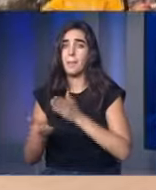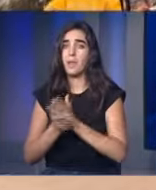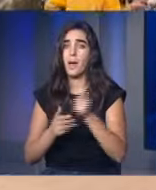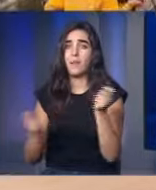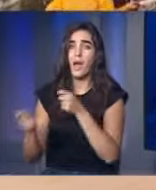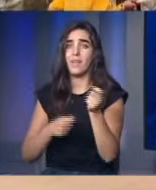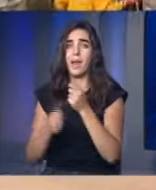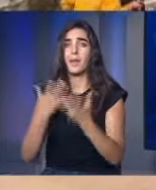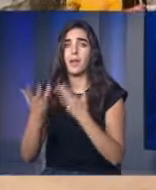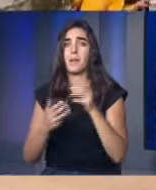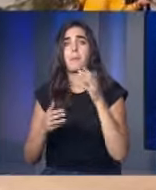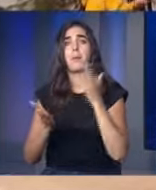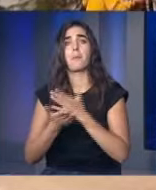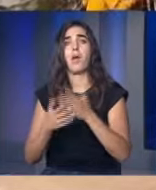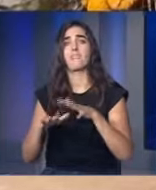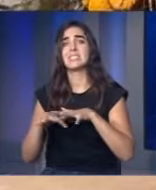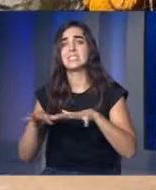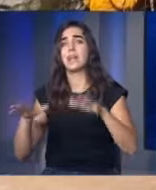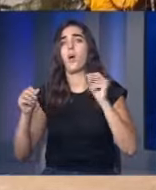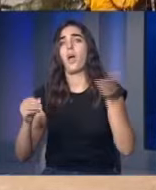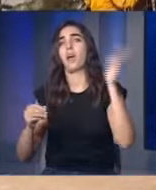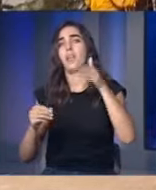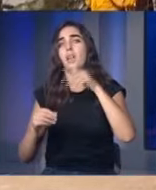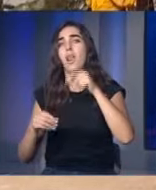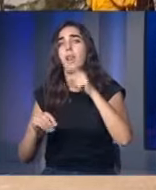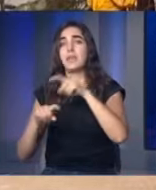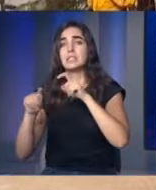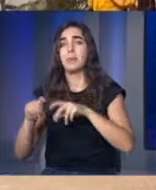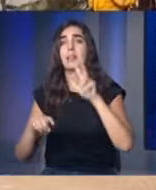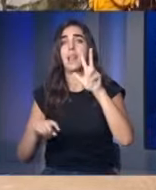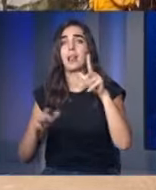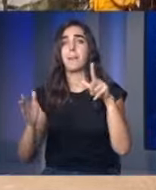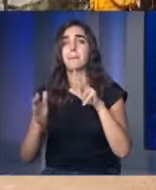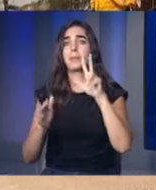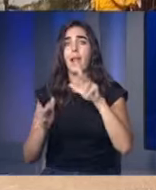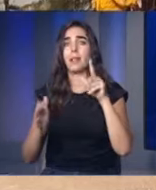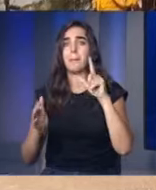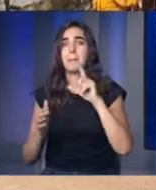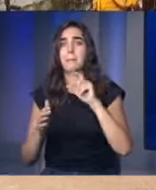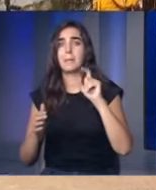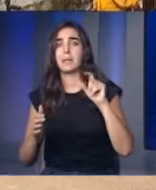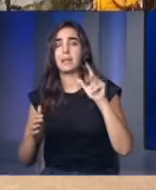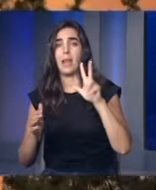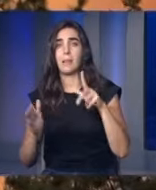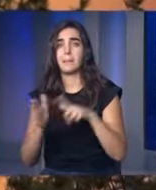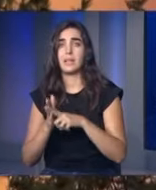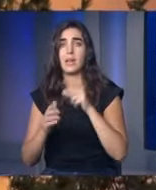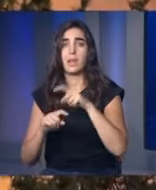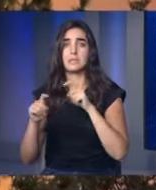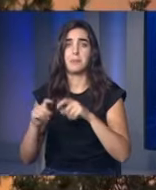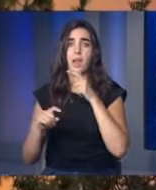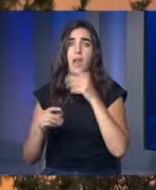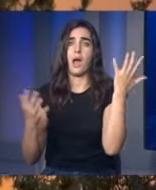الإطفاء أكثر من 1150 عنصرا لمكافحة الحريق الذي لم تتم سيطرة عليه إلا